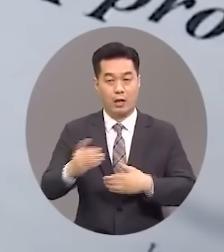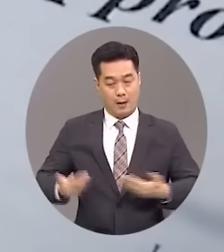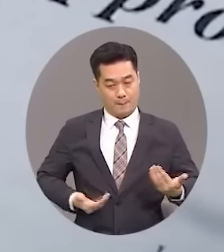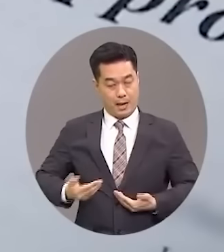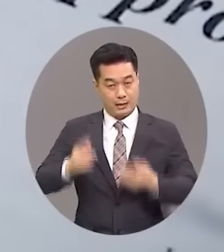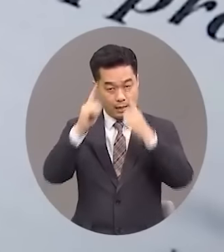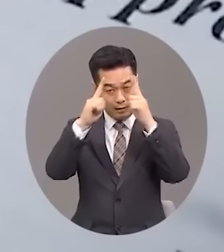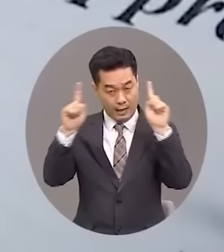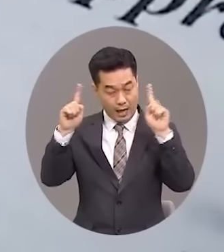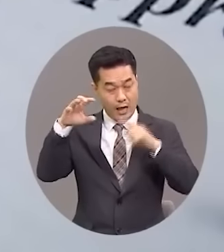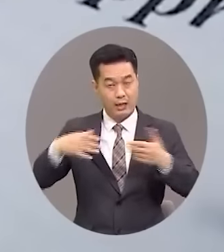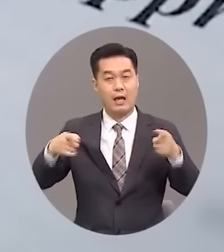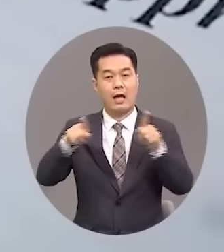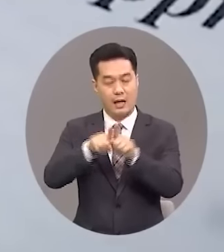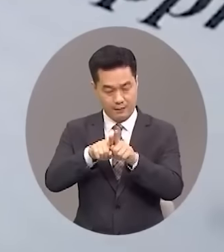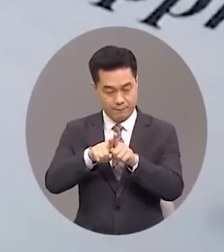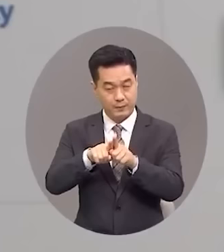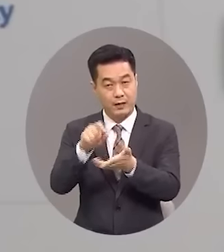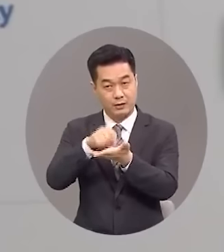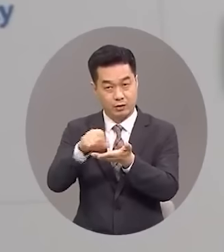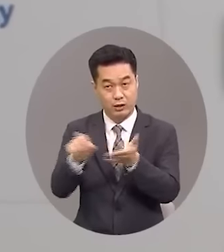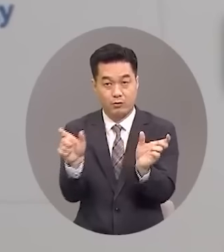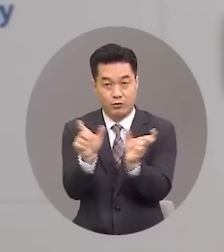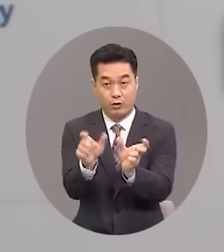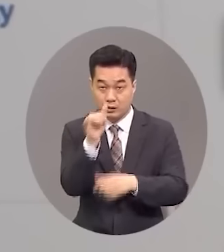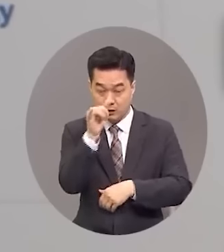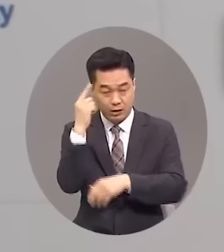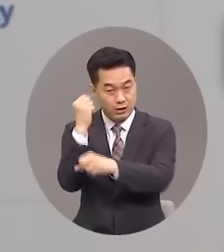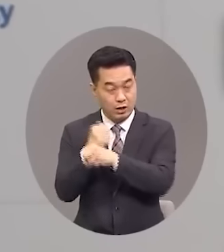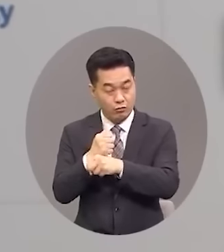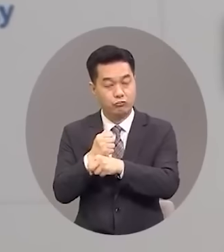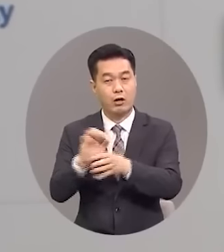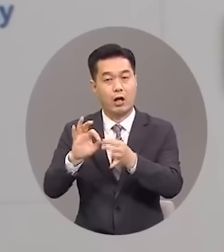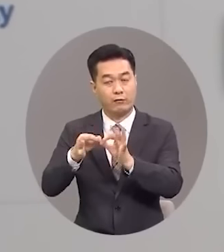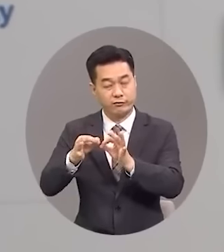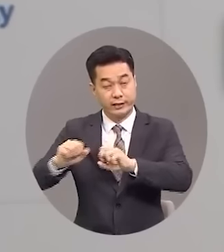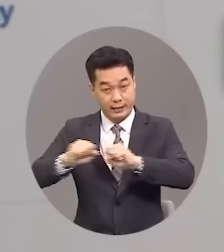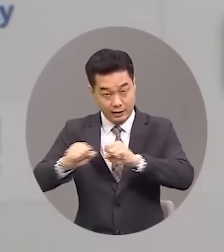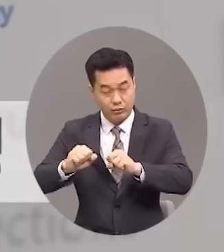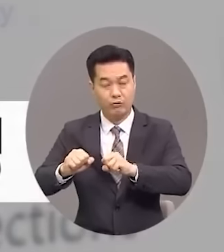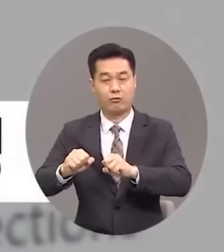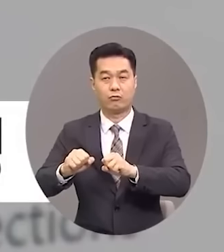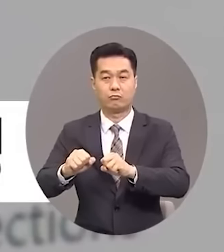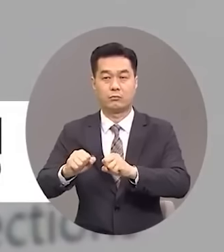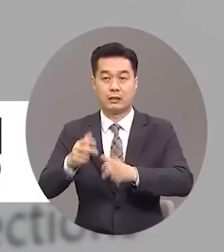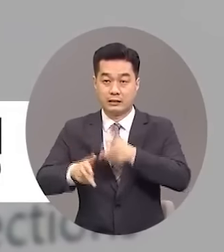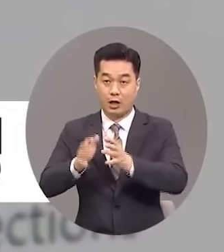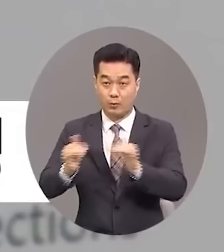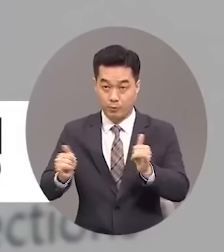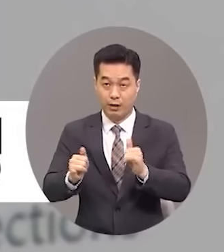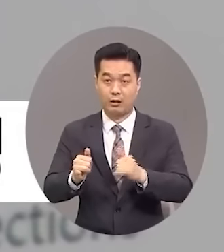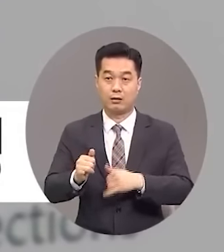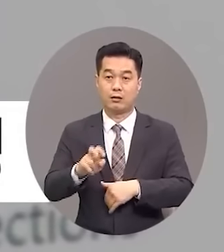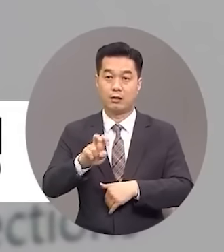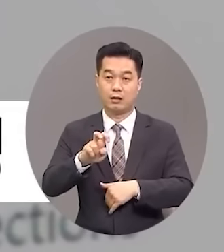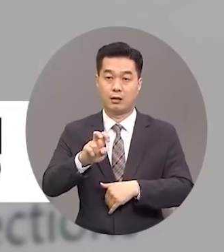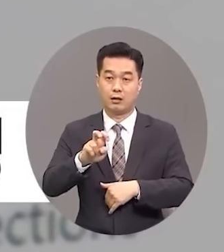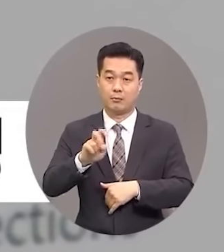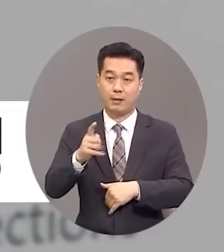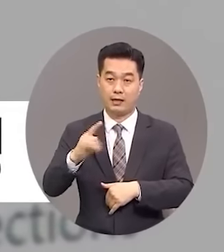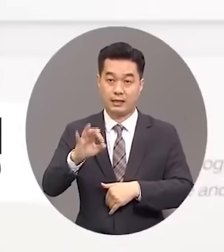연구자와 함께 썼다고 나와 있습니다 연구원이자 프리랜서 사업가라는 공저자 마리아 술타나 케의 프로필입니다